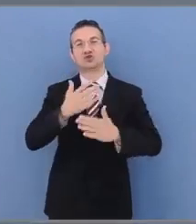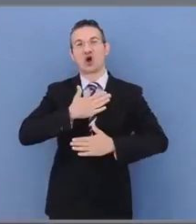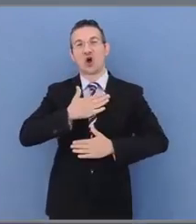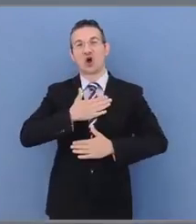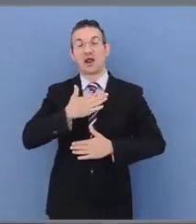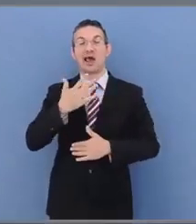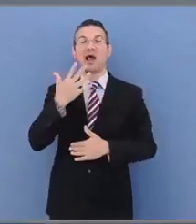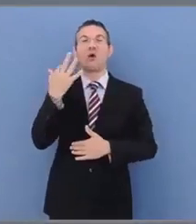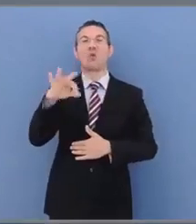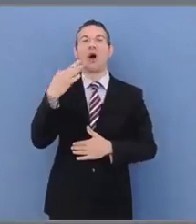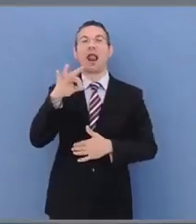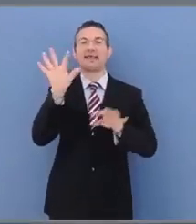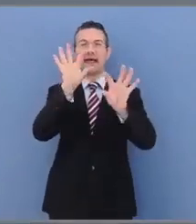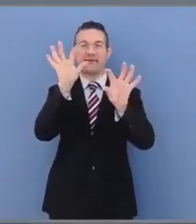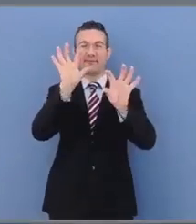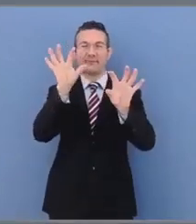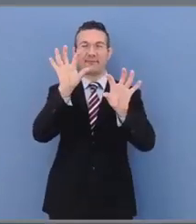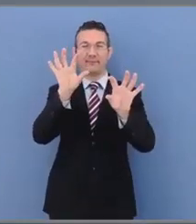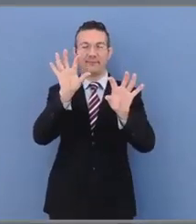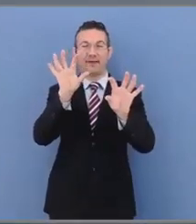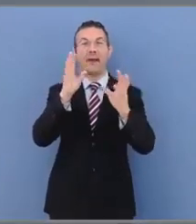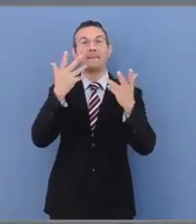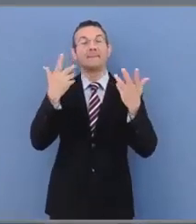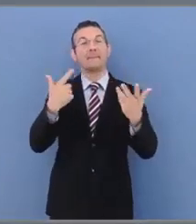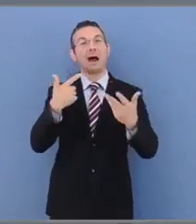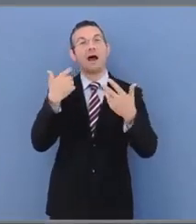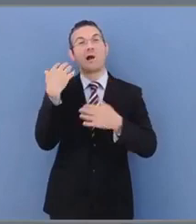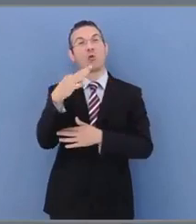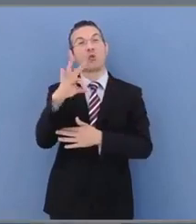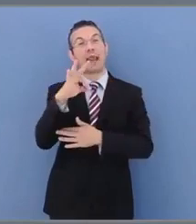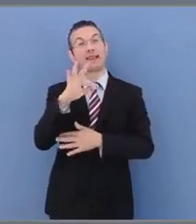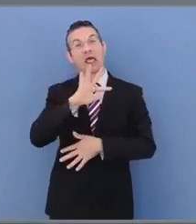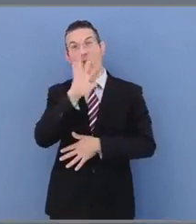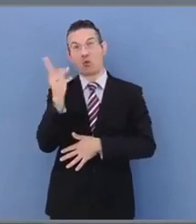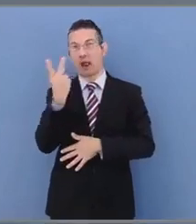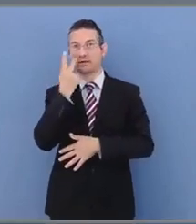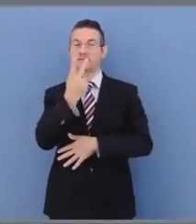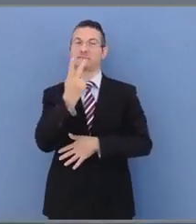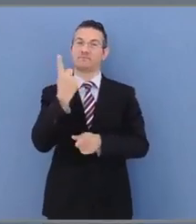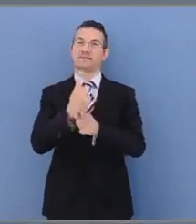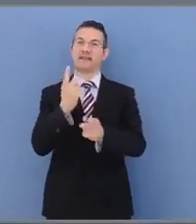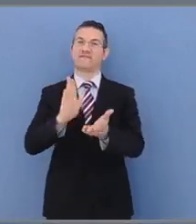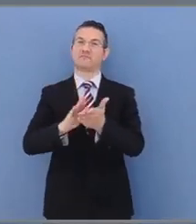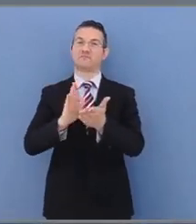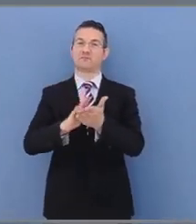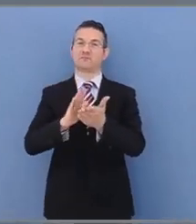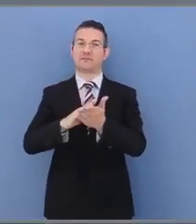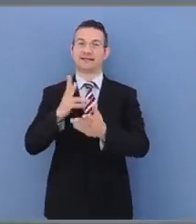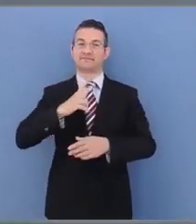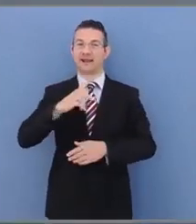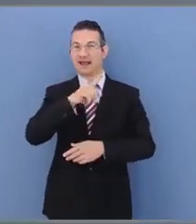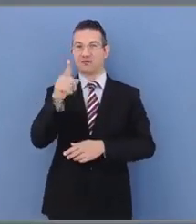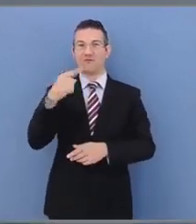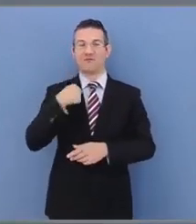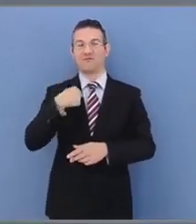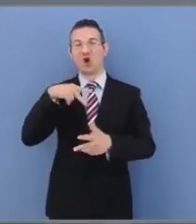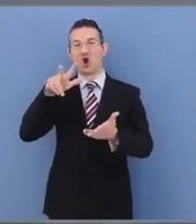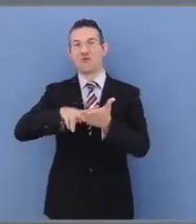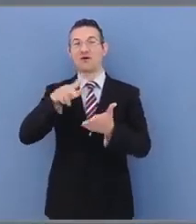bassa, dicevo, ma c'è un'altra qualità che va ammirata e spero che voi la comprenderete bene. È da lì che siamo partiti.